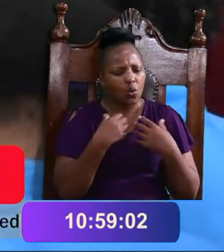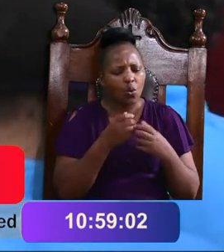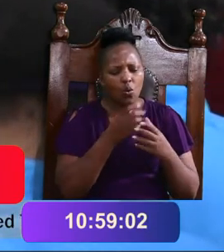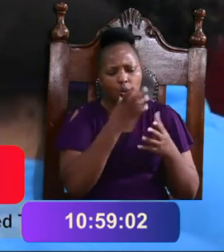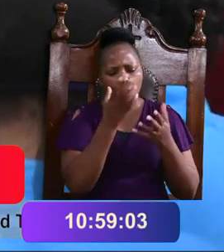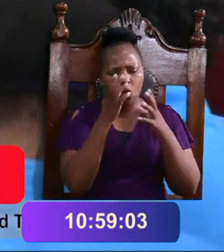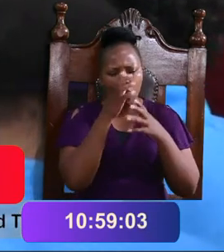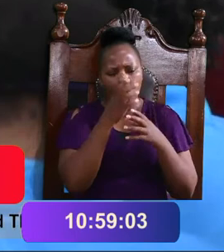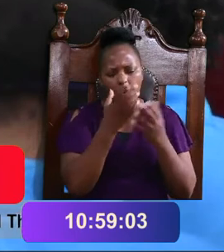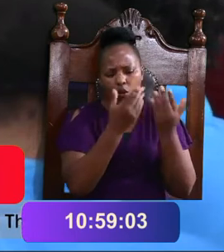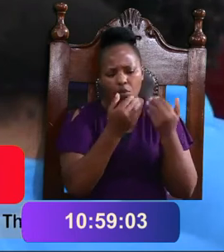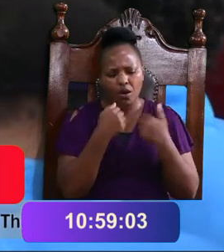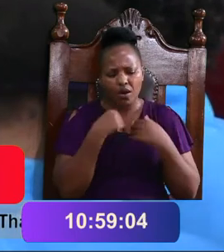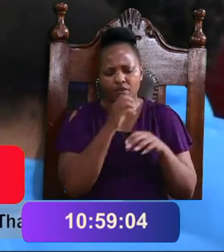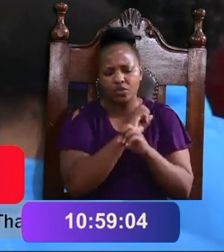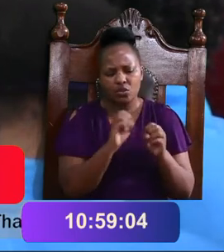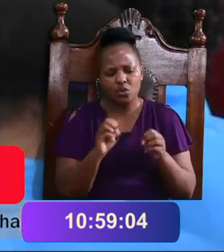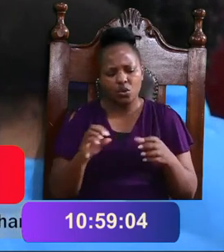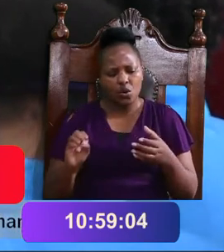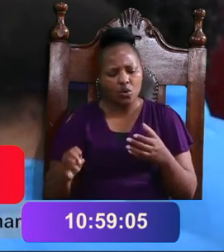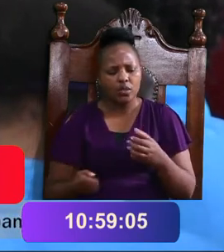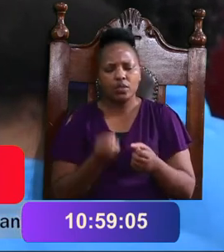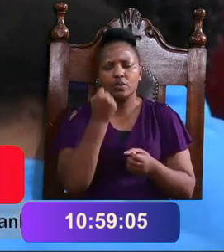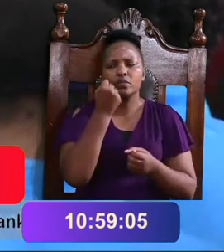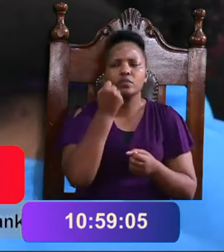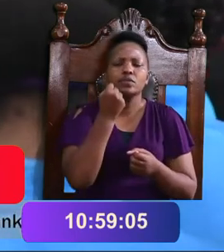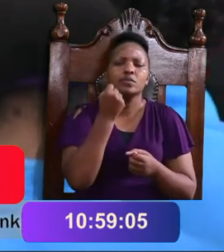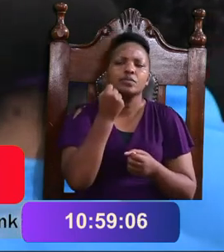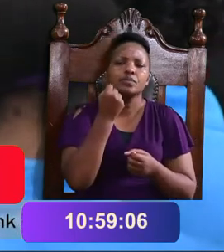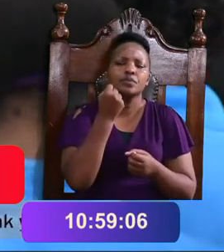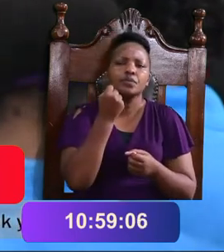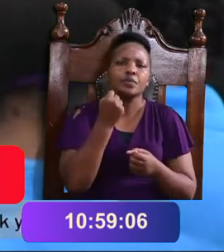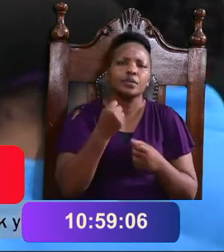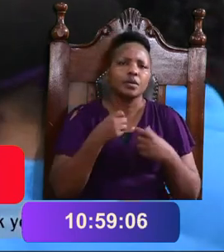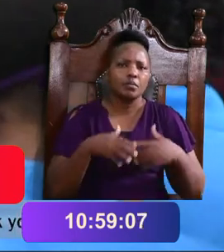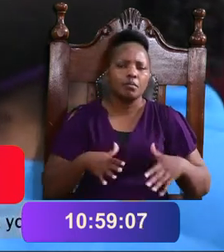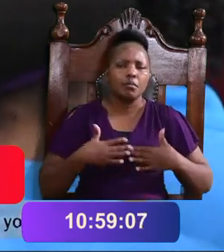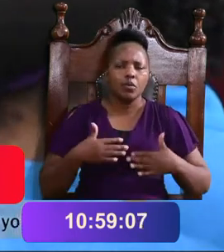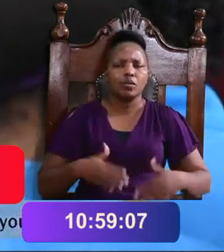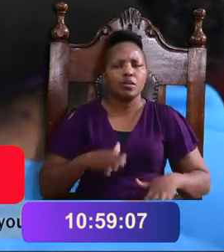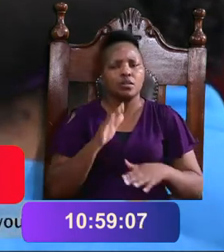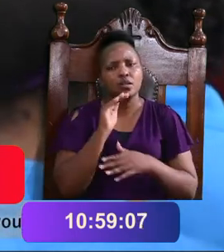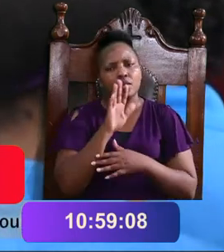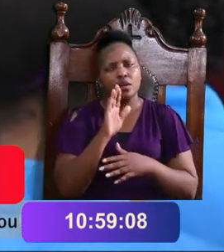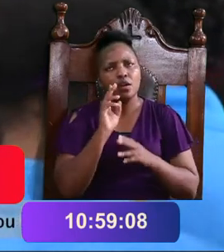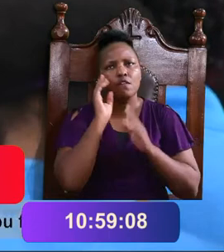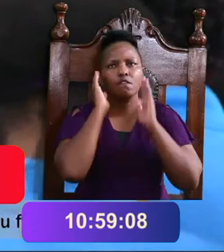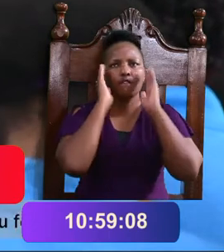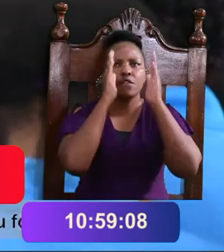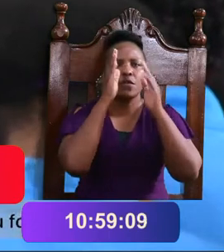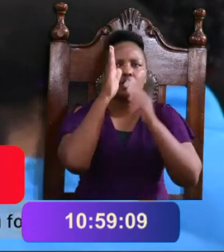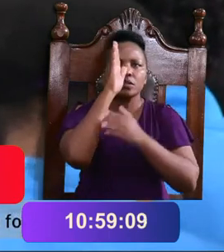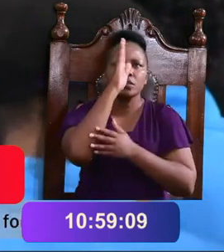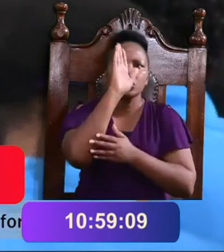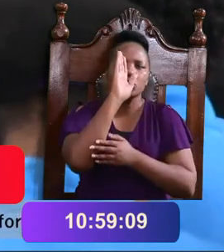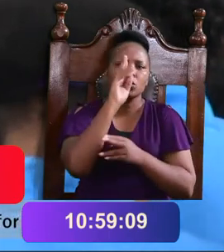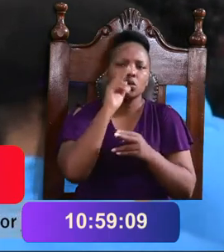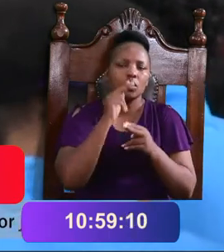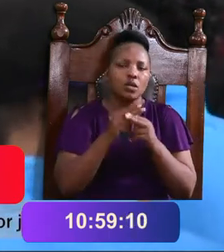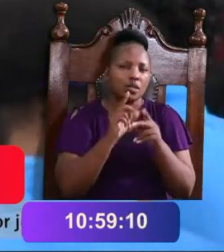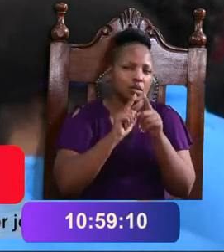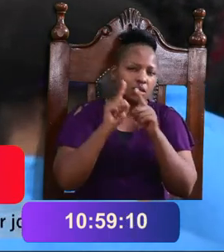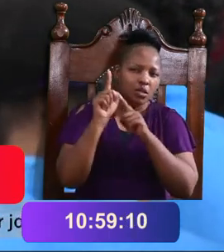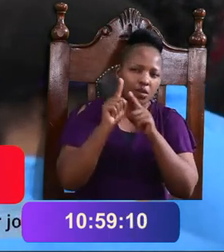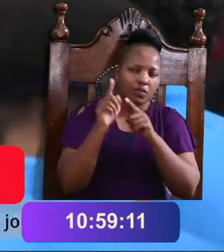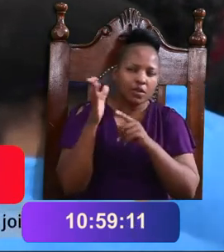ukaweze kuwainua mara tena katika imani, ukahuisha nafsi zao wakakutazamie. Katika safari